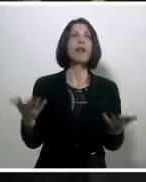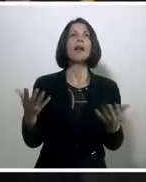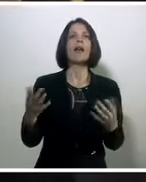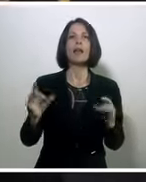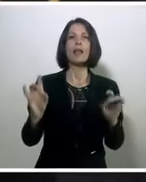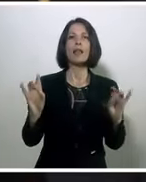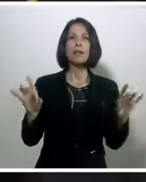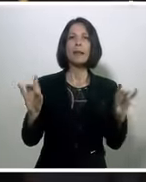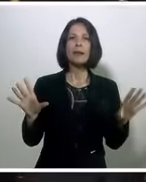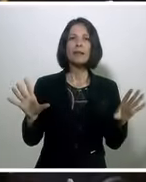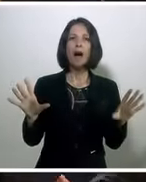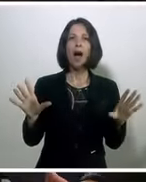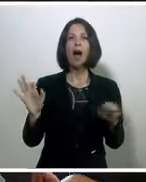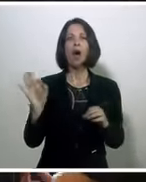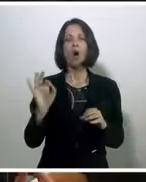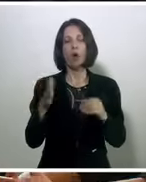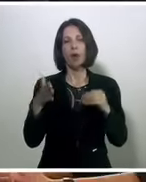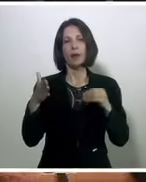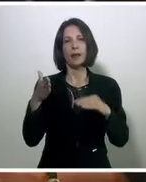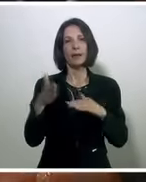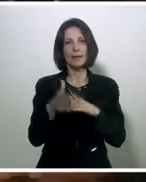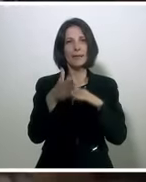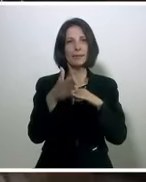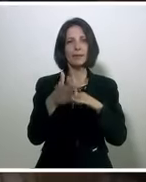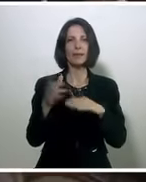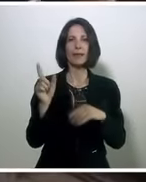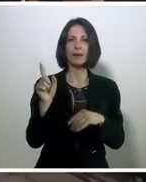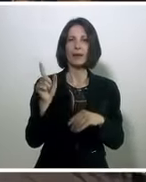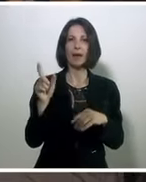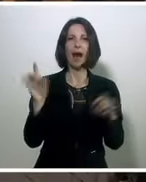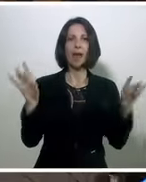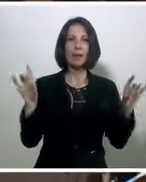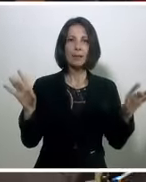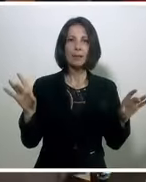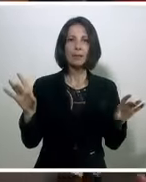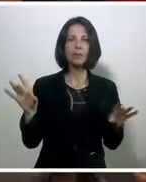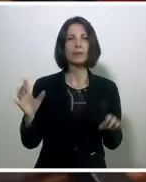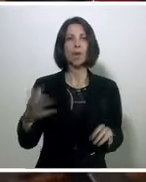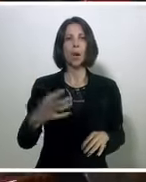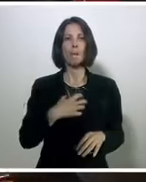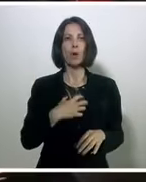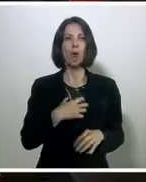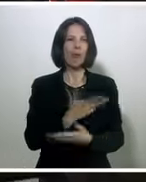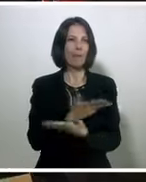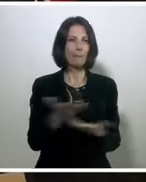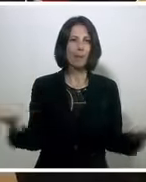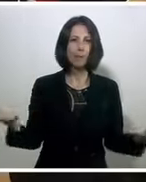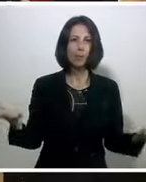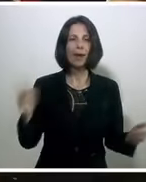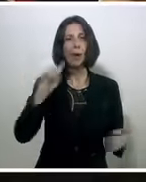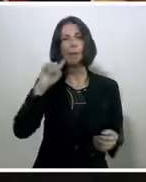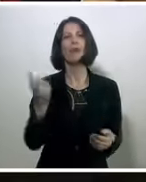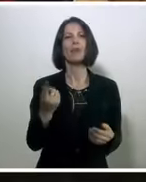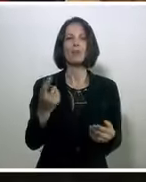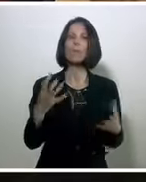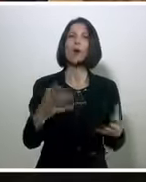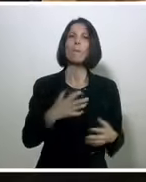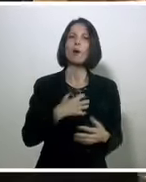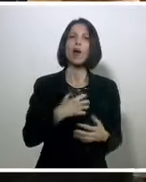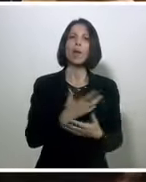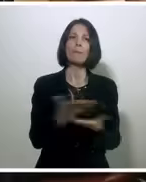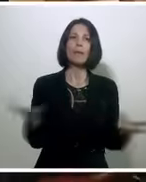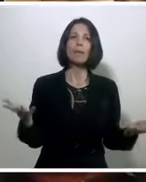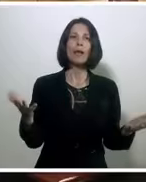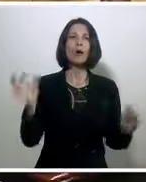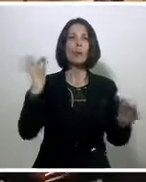stessa sia soprattutto la morale pubblica o meglio l'etica pubblica intesa come una sfera obiettiva di